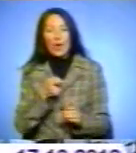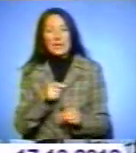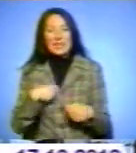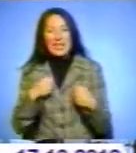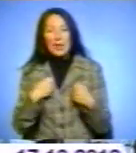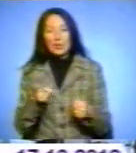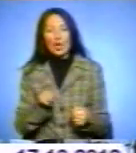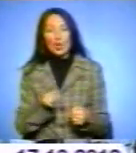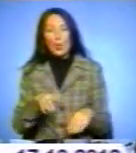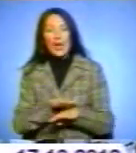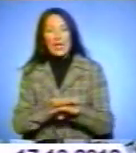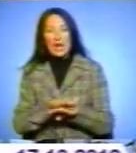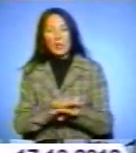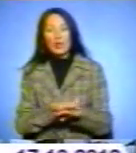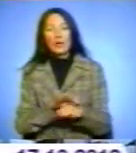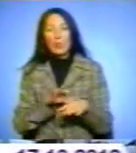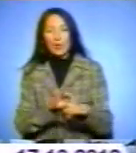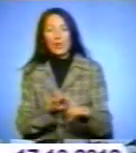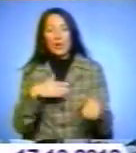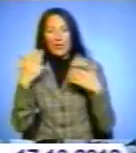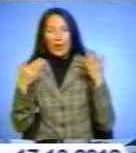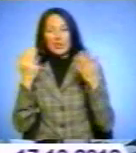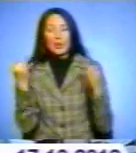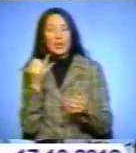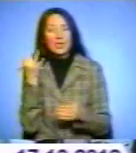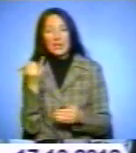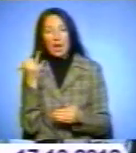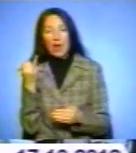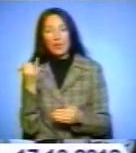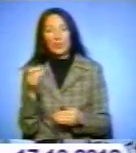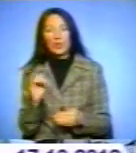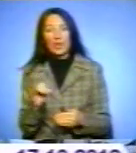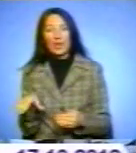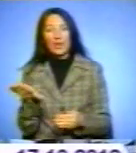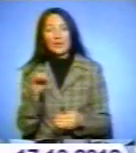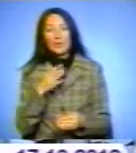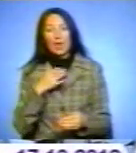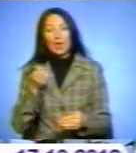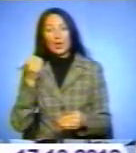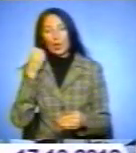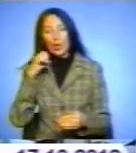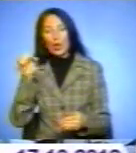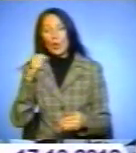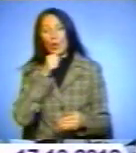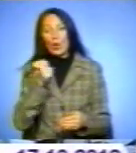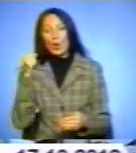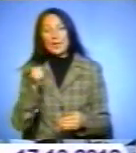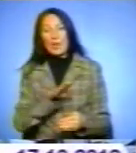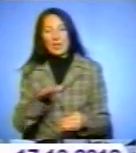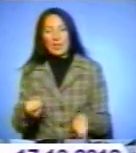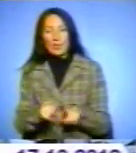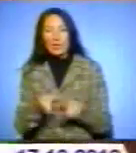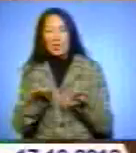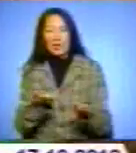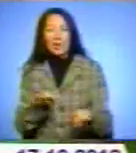щоб ярмарка пройшла якомога веселіше, цікавіше. І всім, і дорослим, і дітям такий захід дуже і дуже